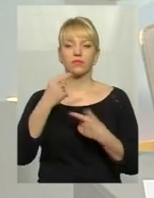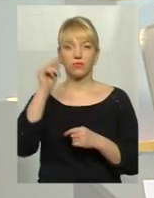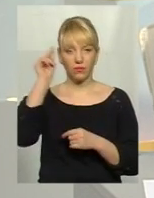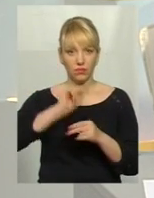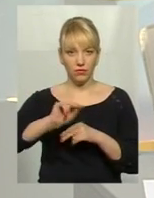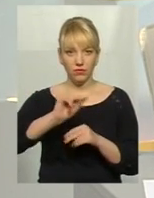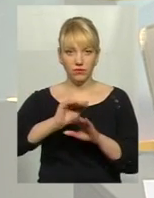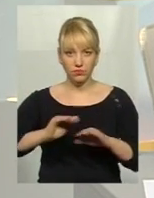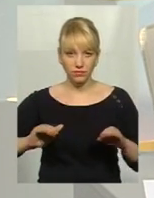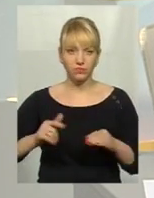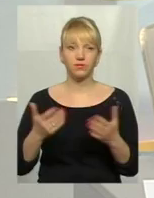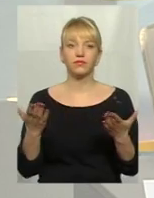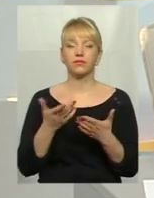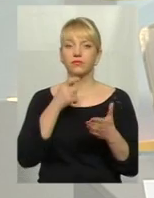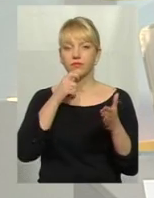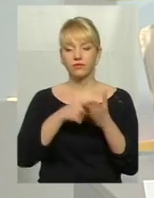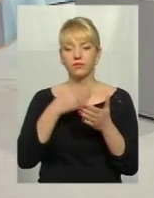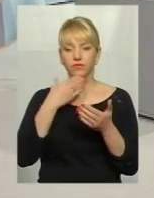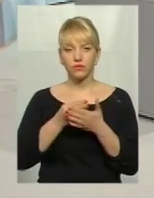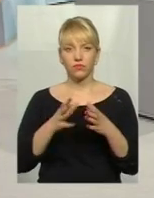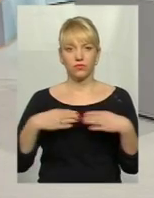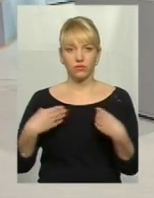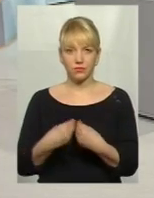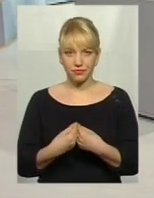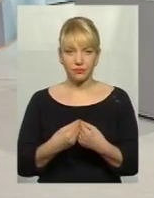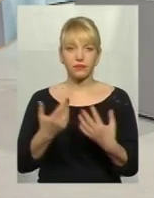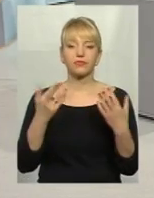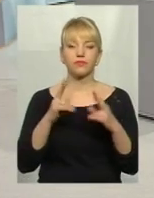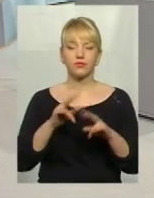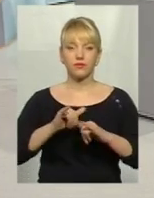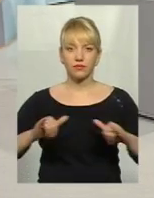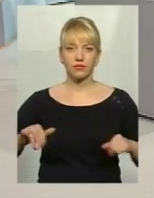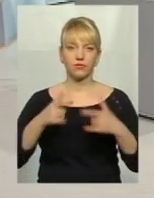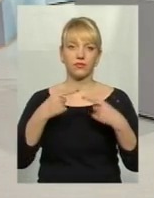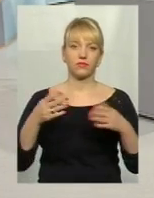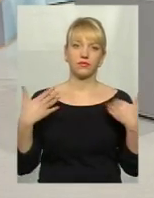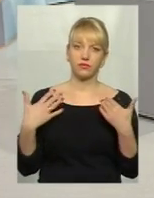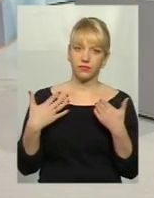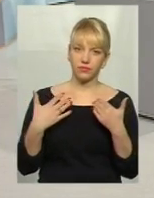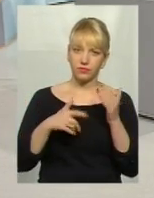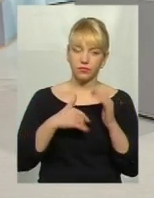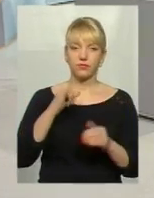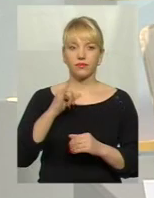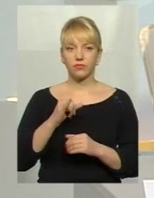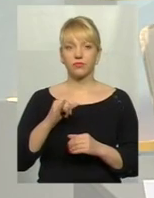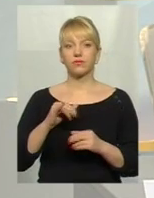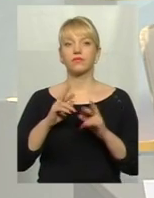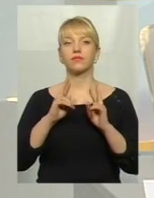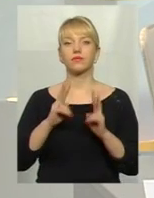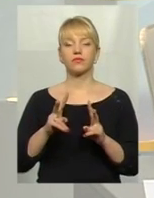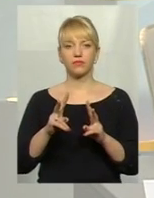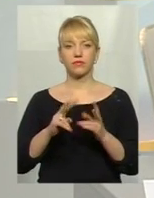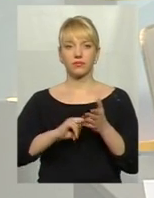дітей, чим прогодувати Абсолютно. Свою родину, як розвинутись, де відпочити і як